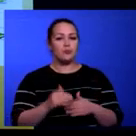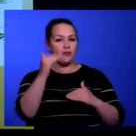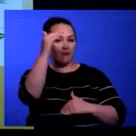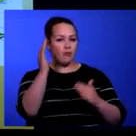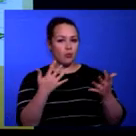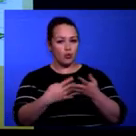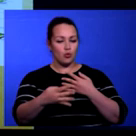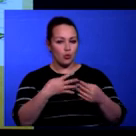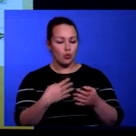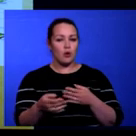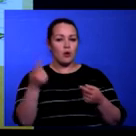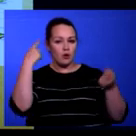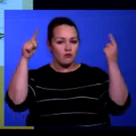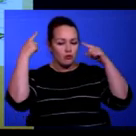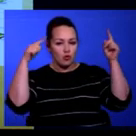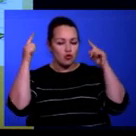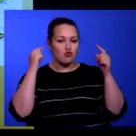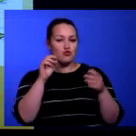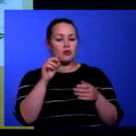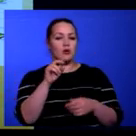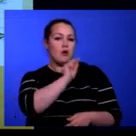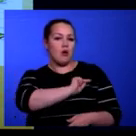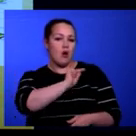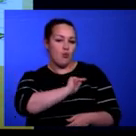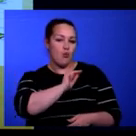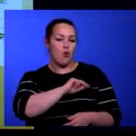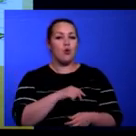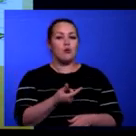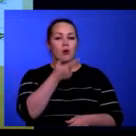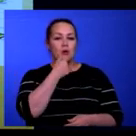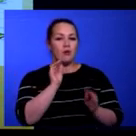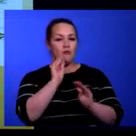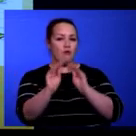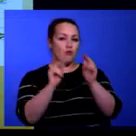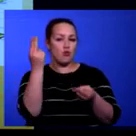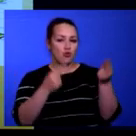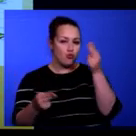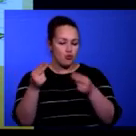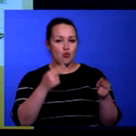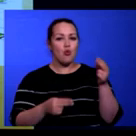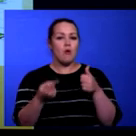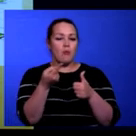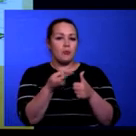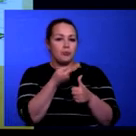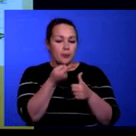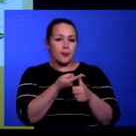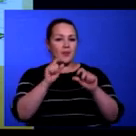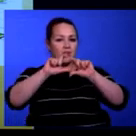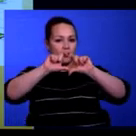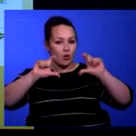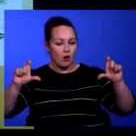красивую творческую работу оформить ее рисунками красивыми ярким заголовком а потом эту работу